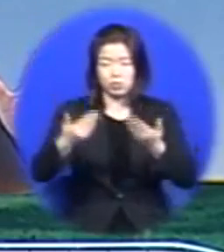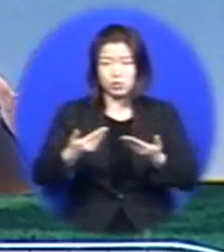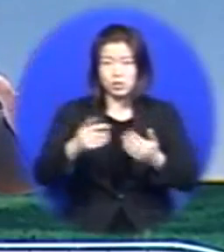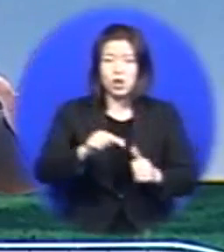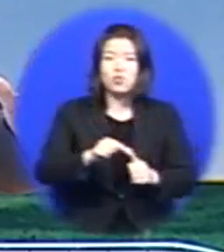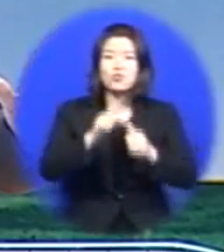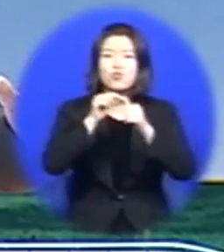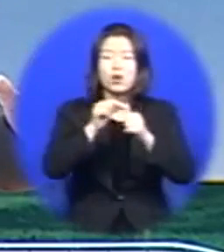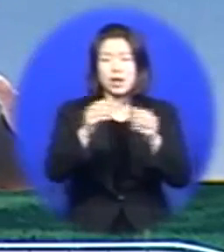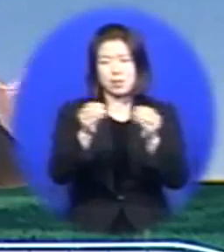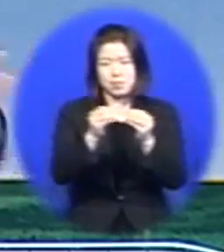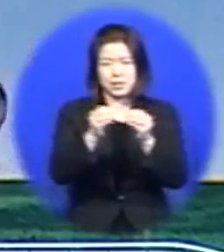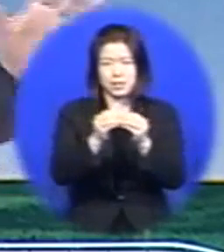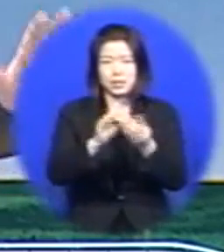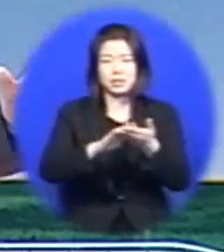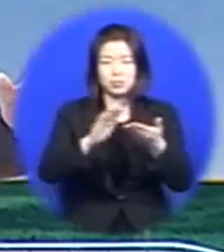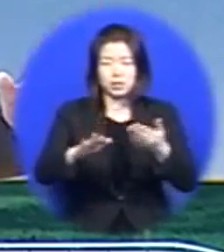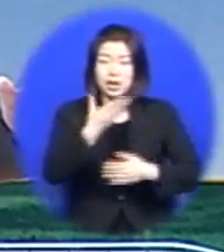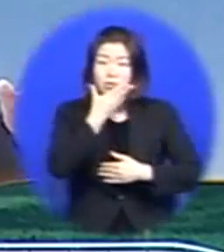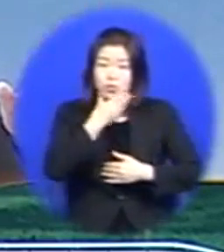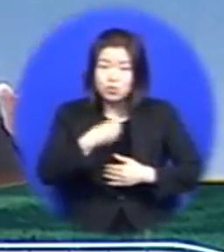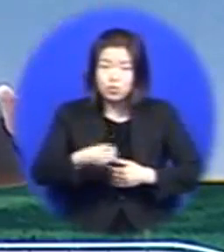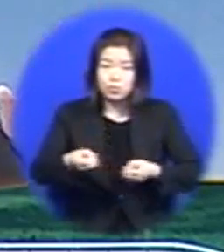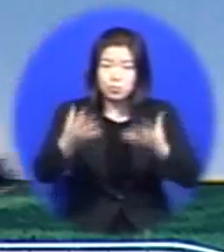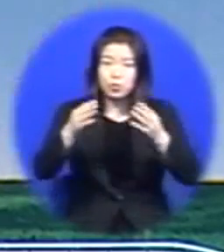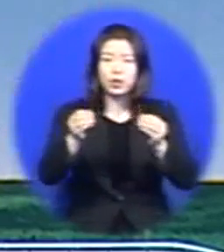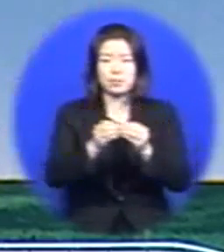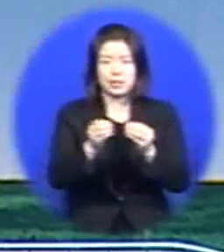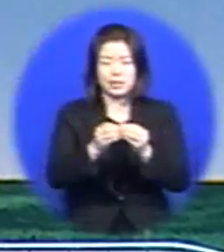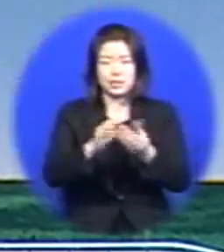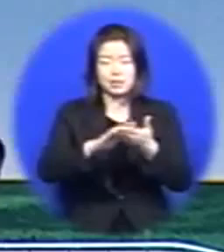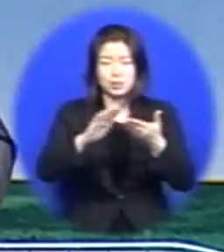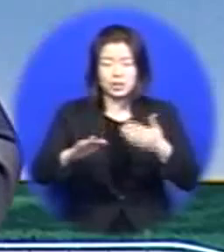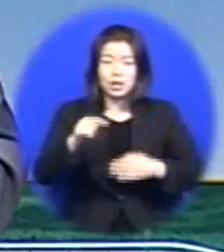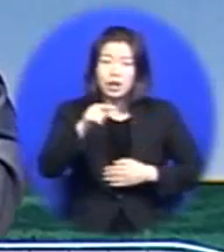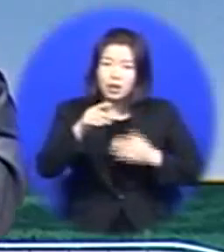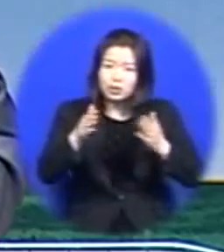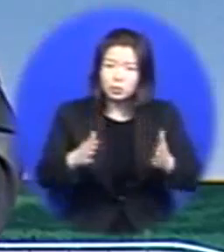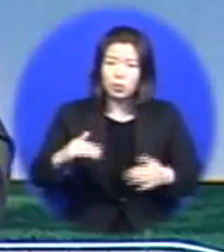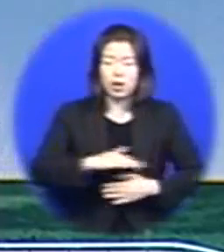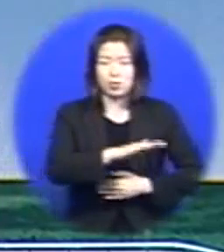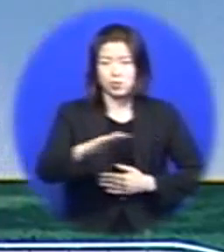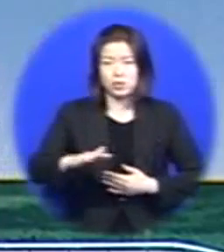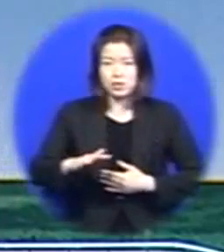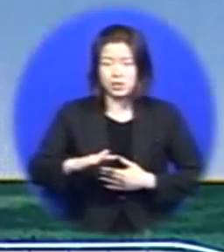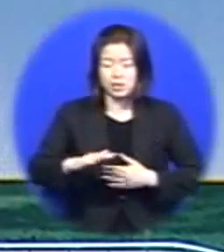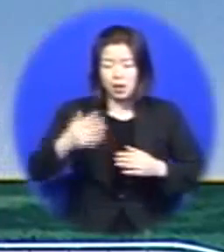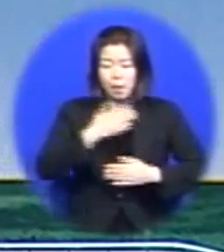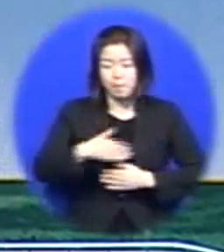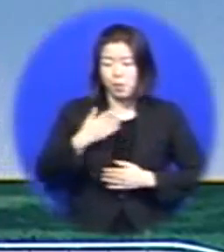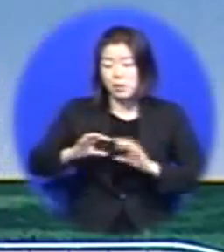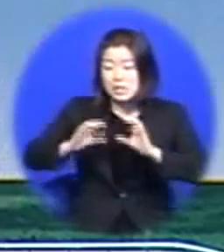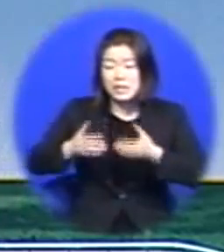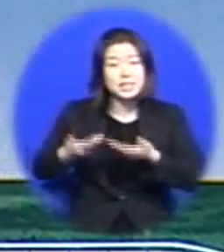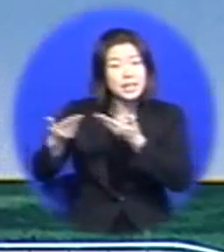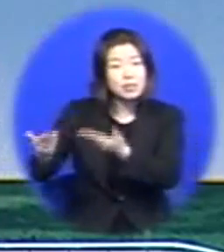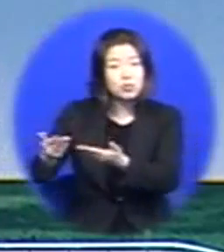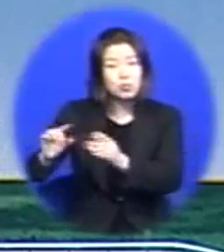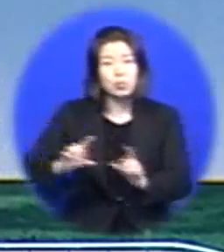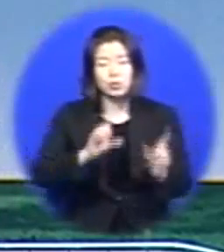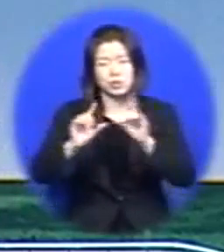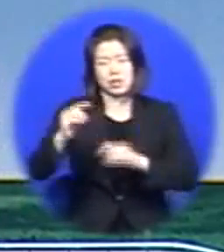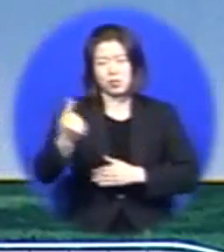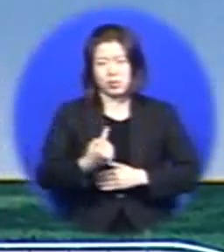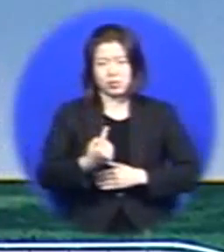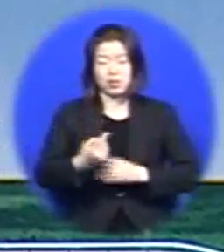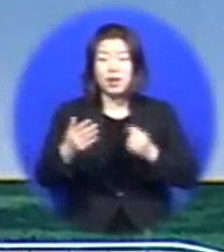메시지예요. 축복의 메시지입니다. 그동안에 우리는 몸을 세상에다가 바치고 살았습니다.